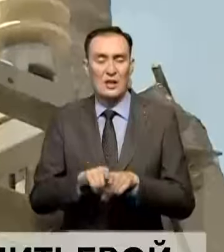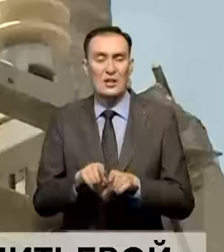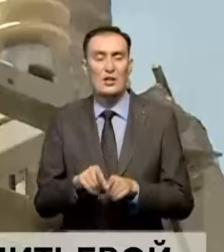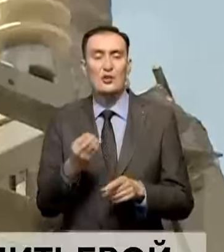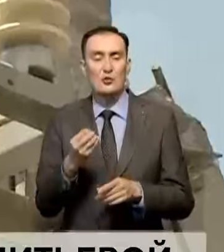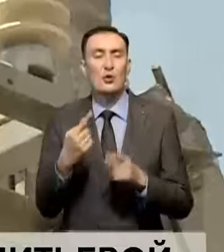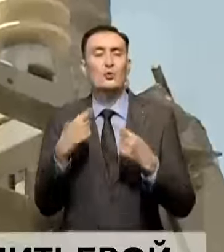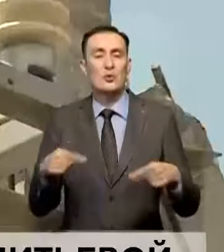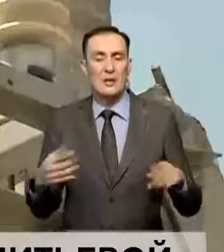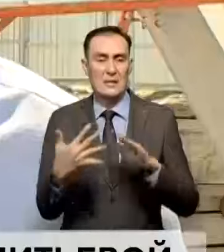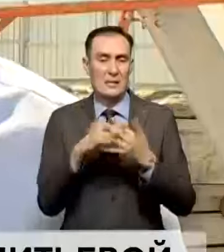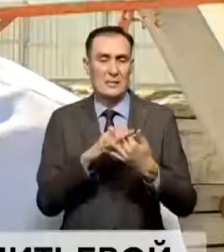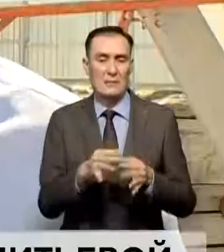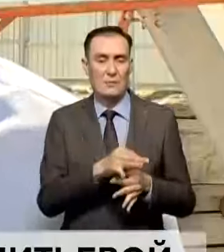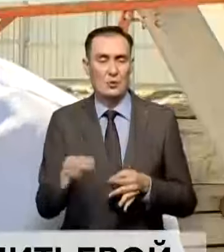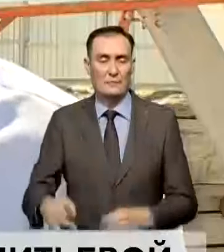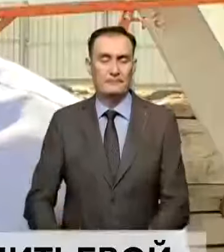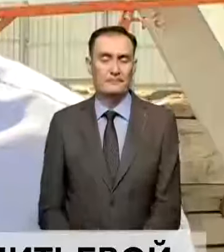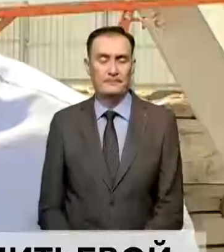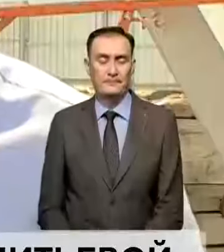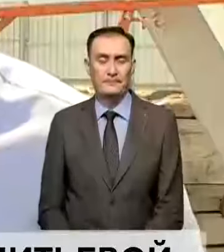оставшиеся населенные пункты.